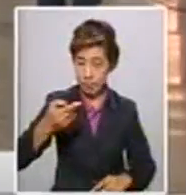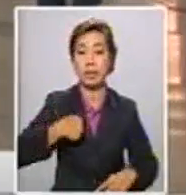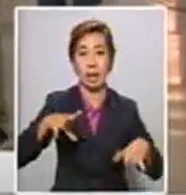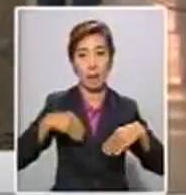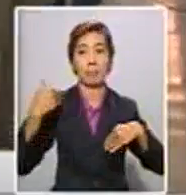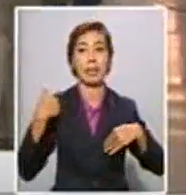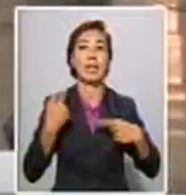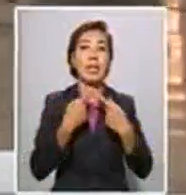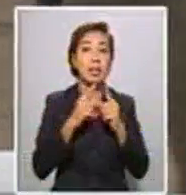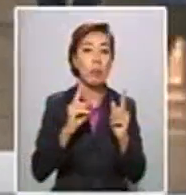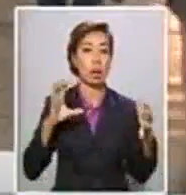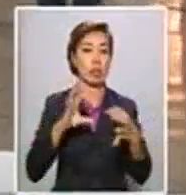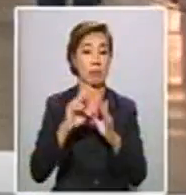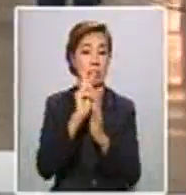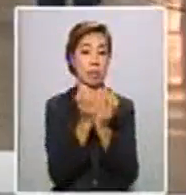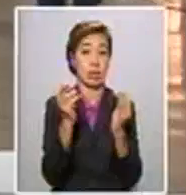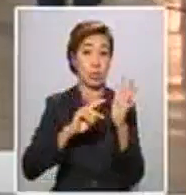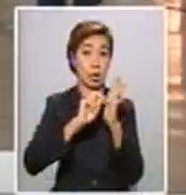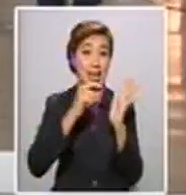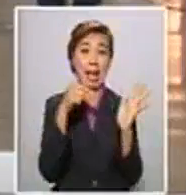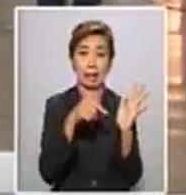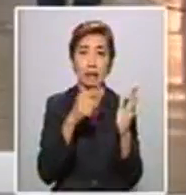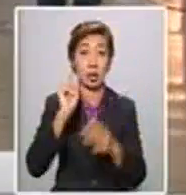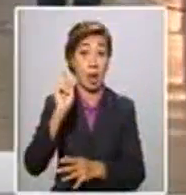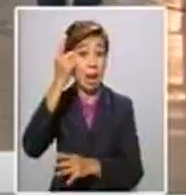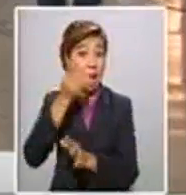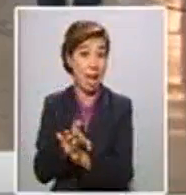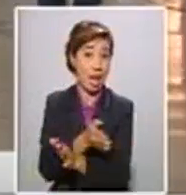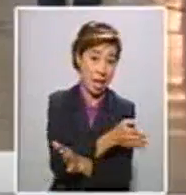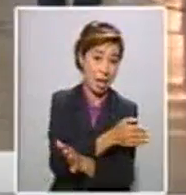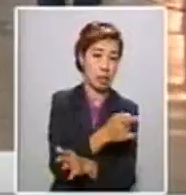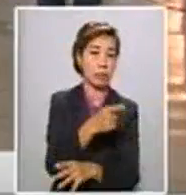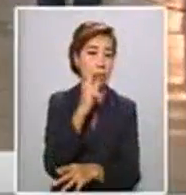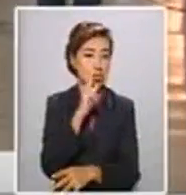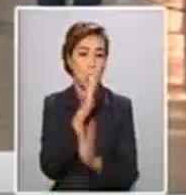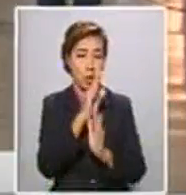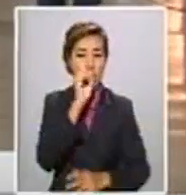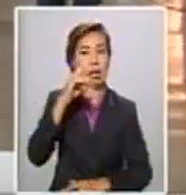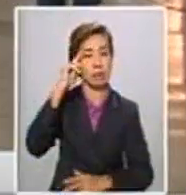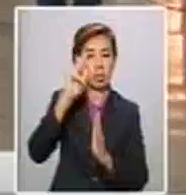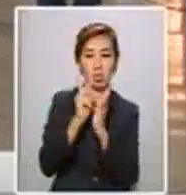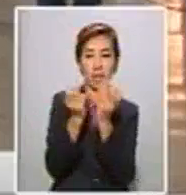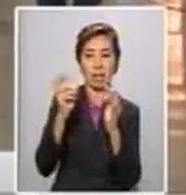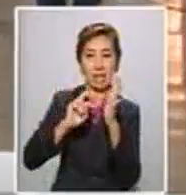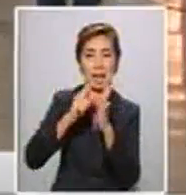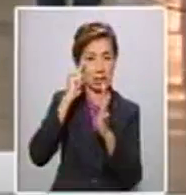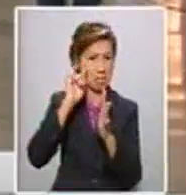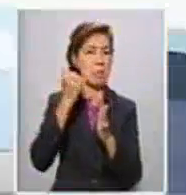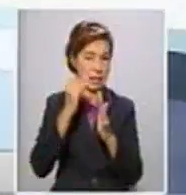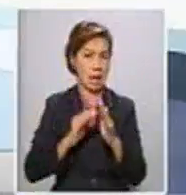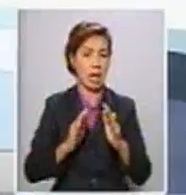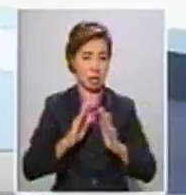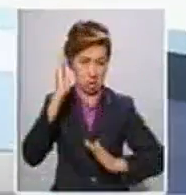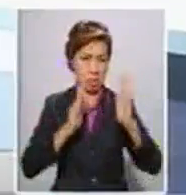ครับกระแสเรื่องของการคว่ำร่างรัฐธรรมนูญนั้นในช่วงแรกเลยทีเดียวนะครับหลายคนนั้นก็มองว่าร่างรัฐธรรมนูญนั้นน่าจะผ่านความเห็นชอบ